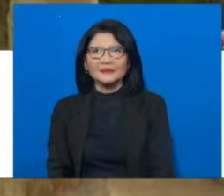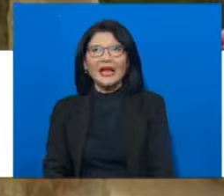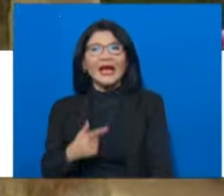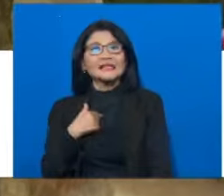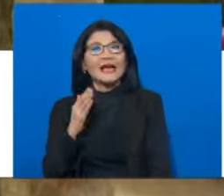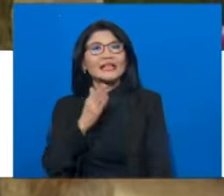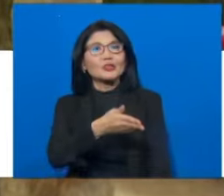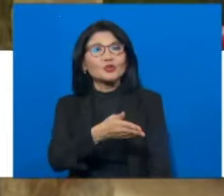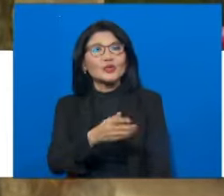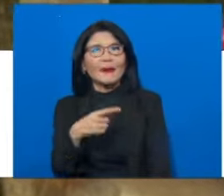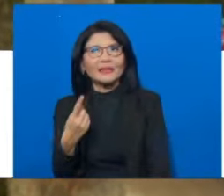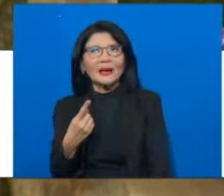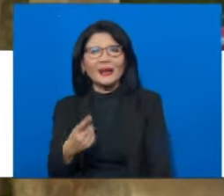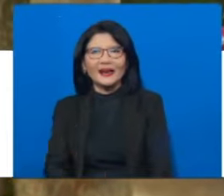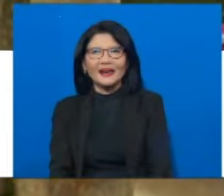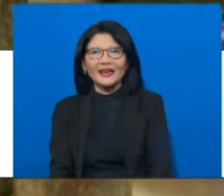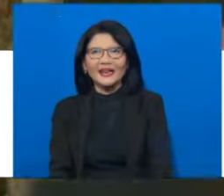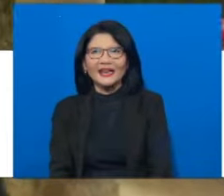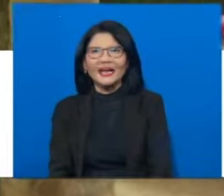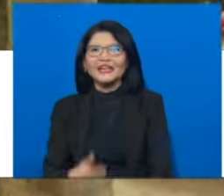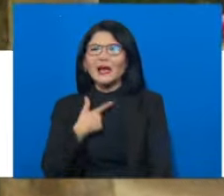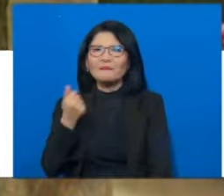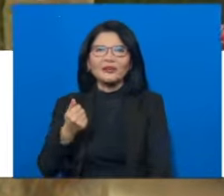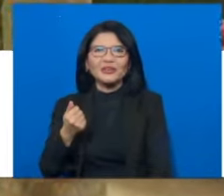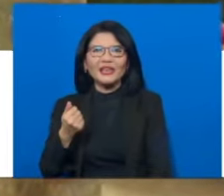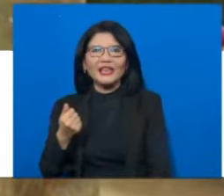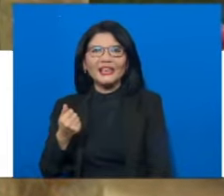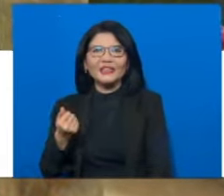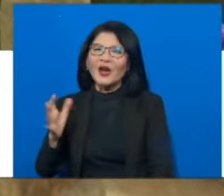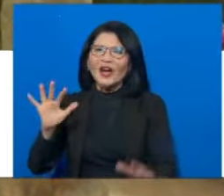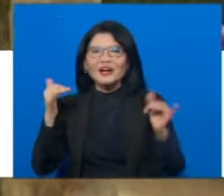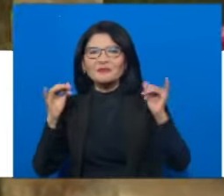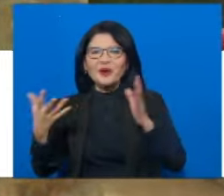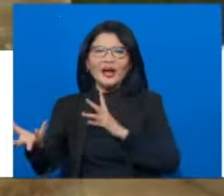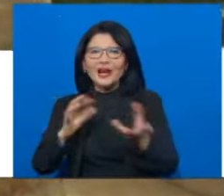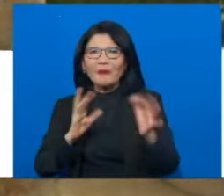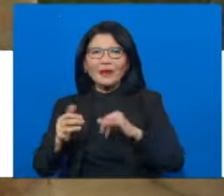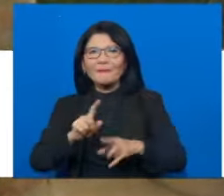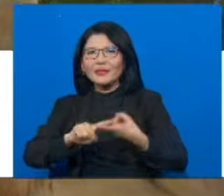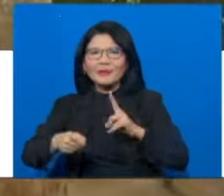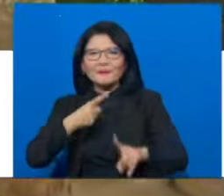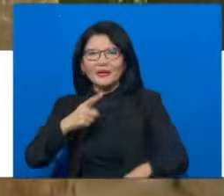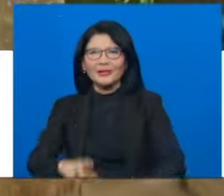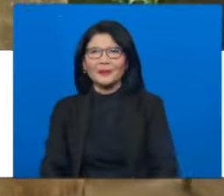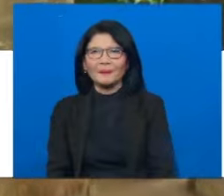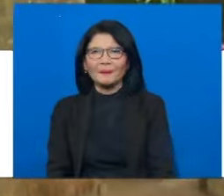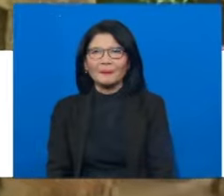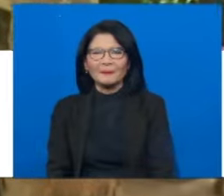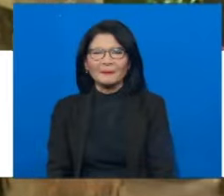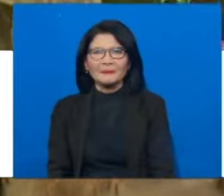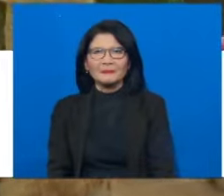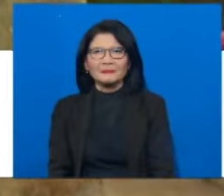pertama ikut tapi Asa rame rame aja jadi ikut samp susah